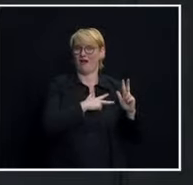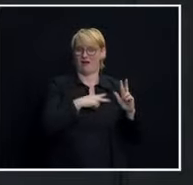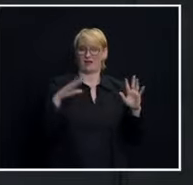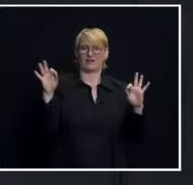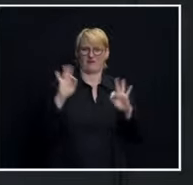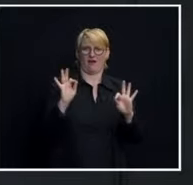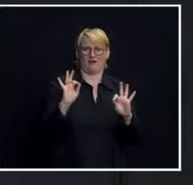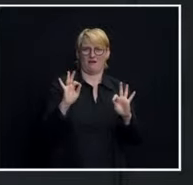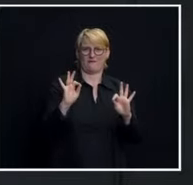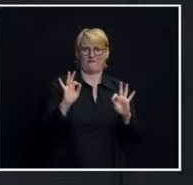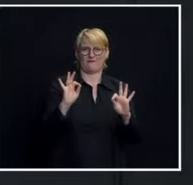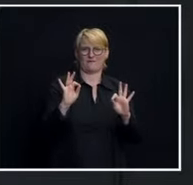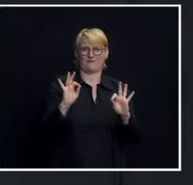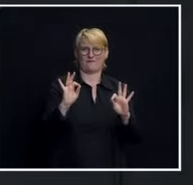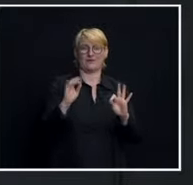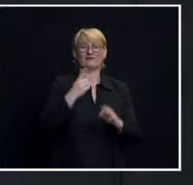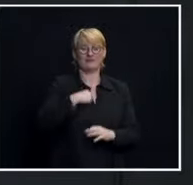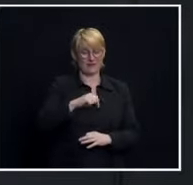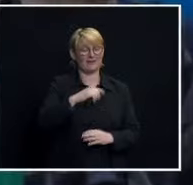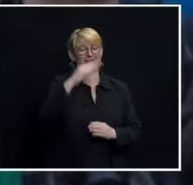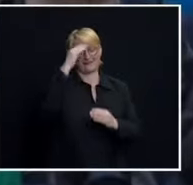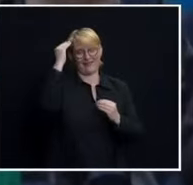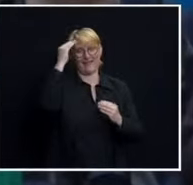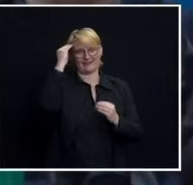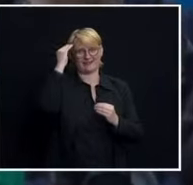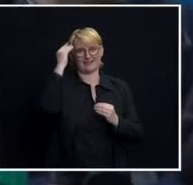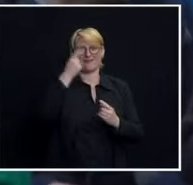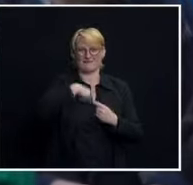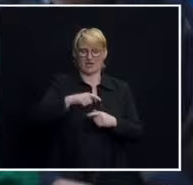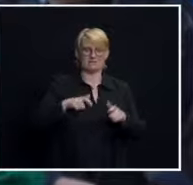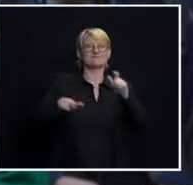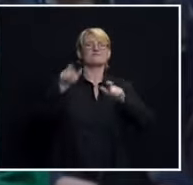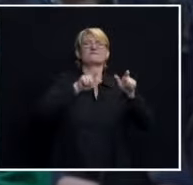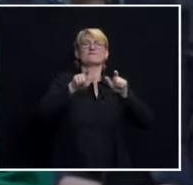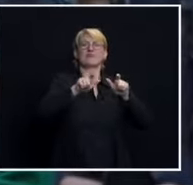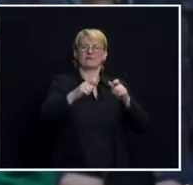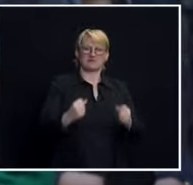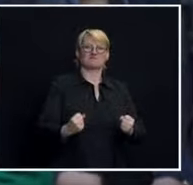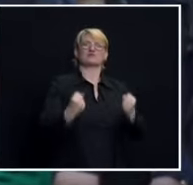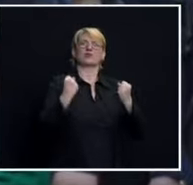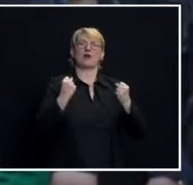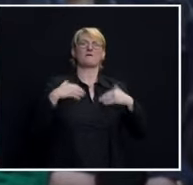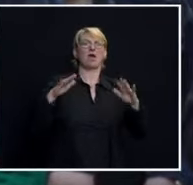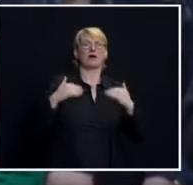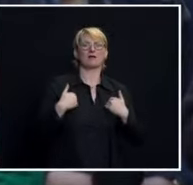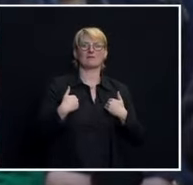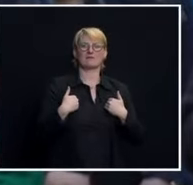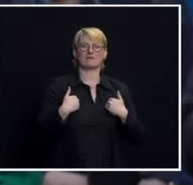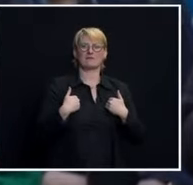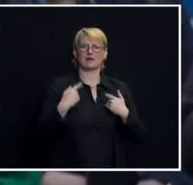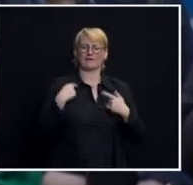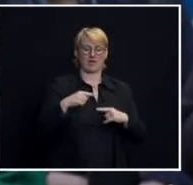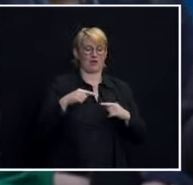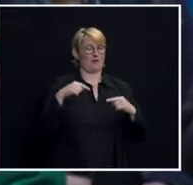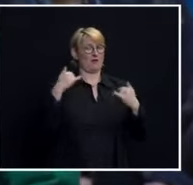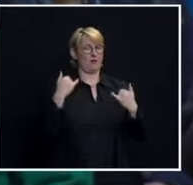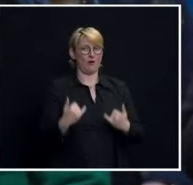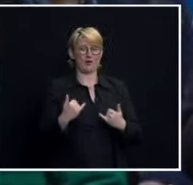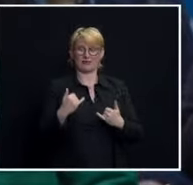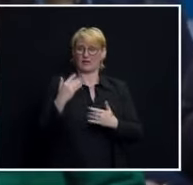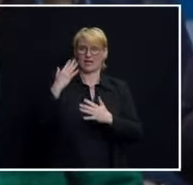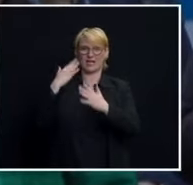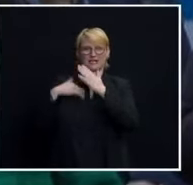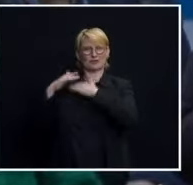Wir haben unsere Lektion gelernt. Wir sind wehrhaft, wir sind stärker. Wir sind heute an den